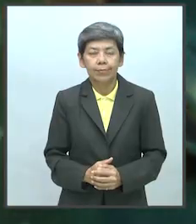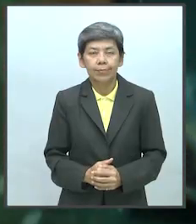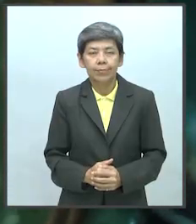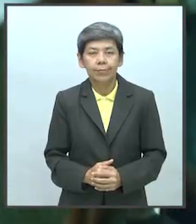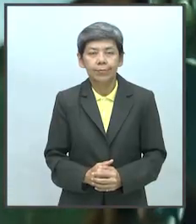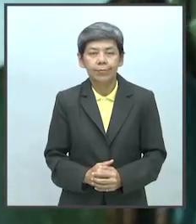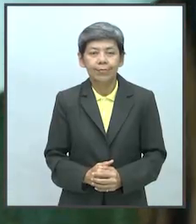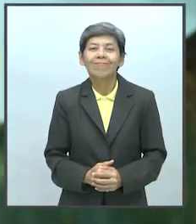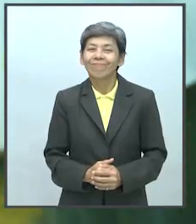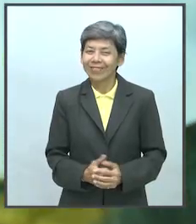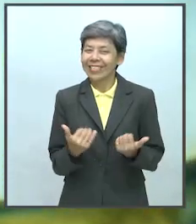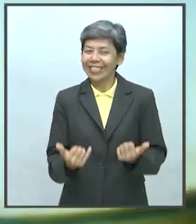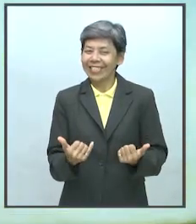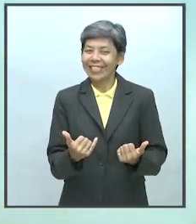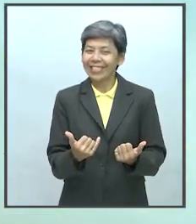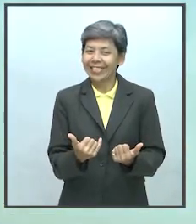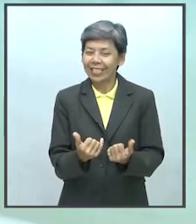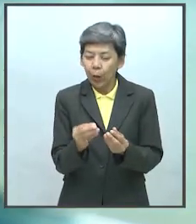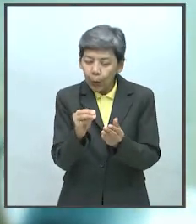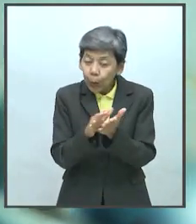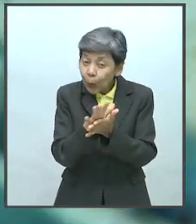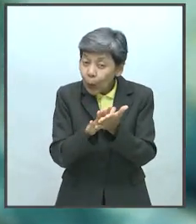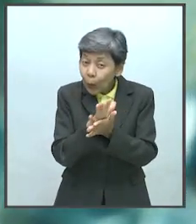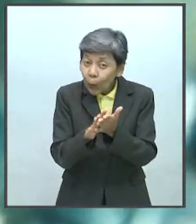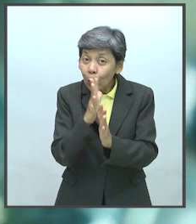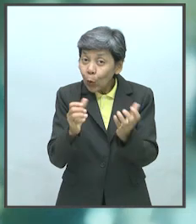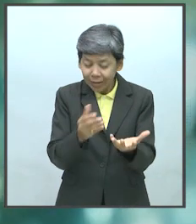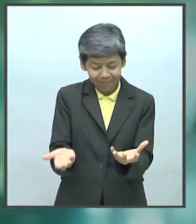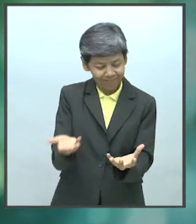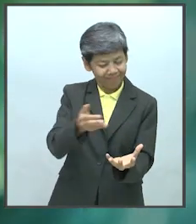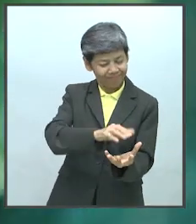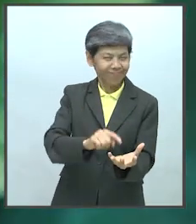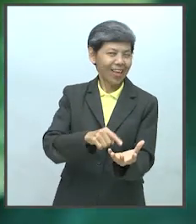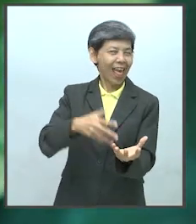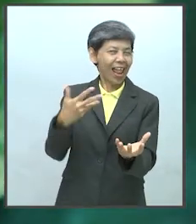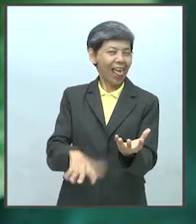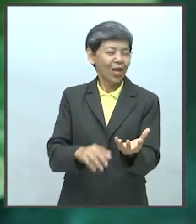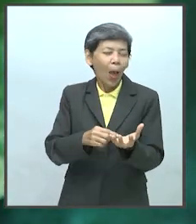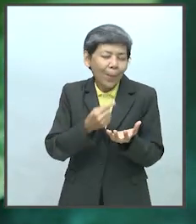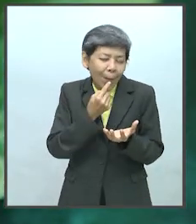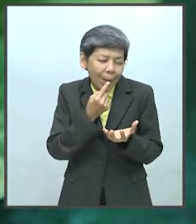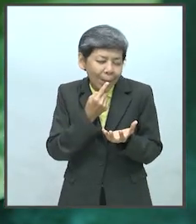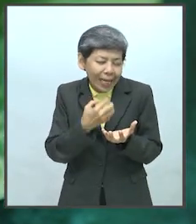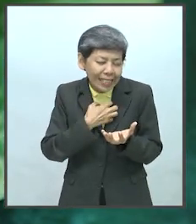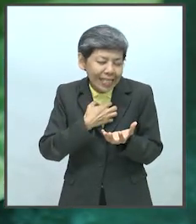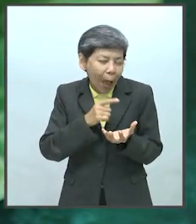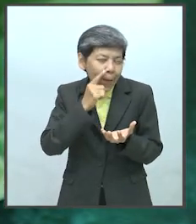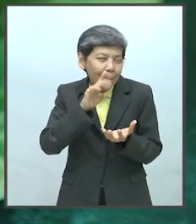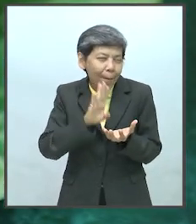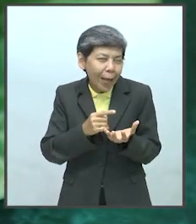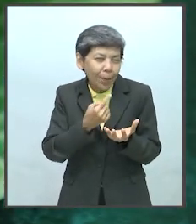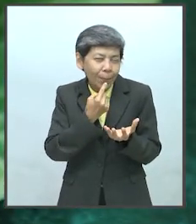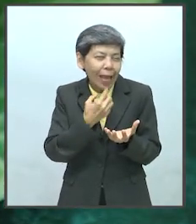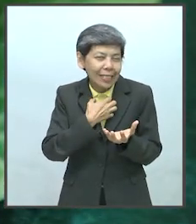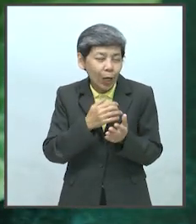ค่ะคุณผู้ชมตอนนี้นะคะบัวลอยน้ำกะทิทุเรียนก็เสร็จแล้วนะคะอยากชิมแล้วว่ารสชาติจะเป็นยังไงนะคะข